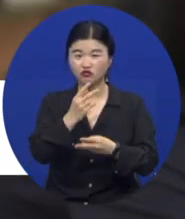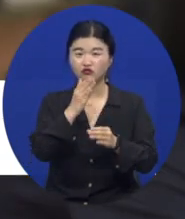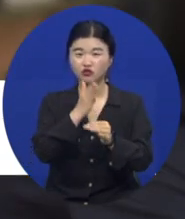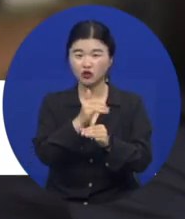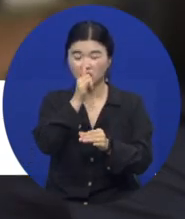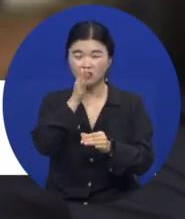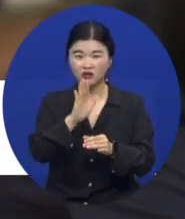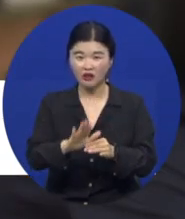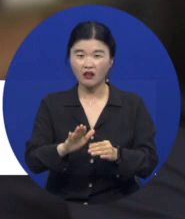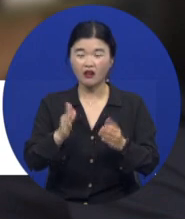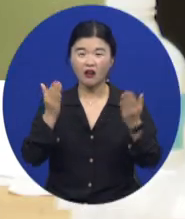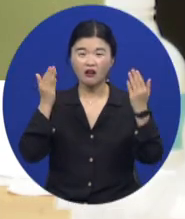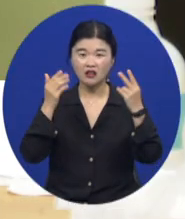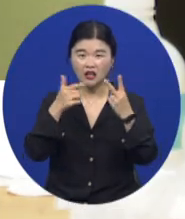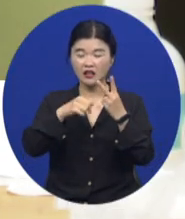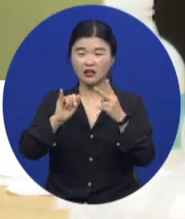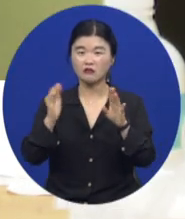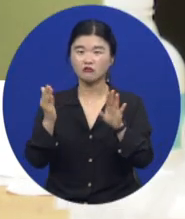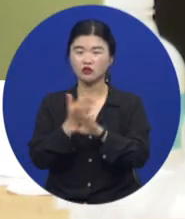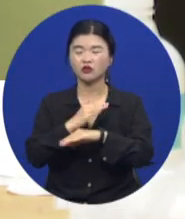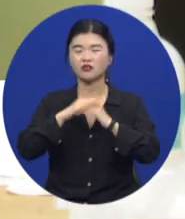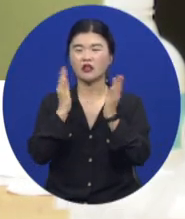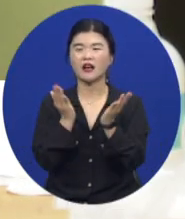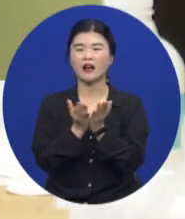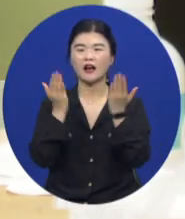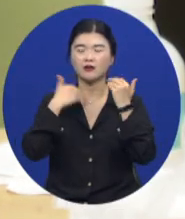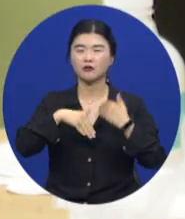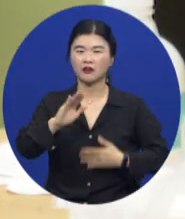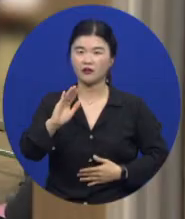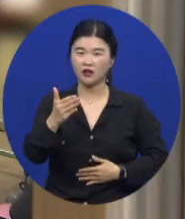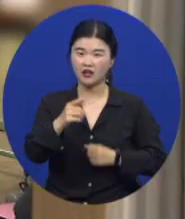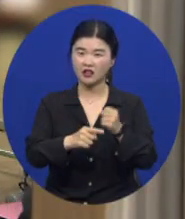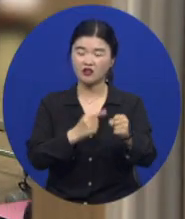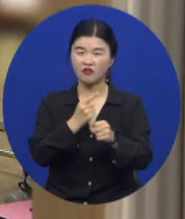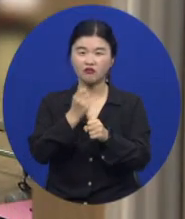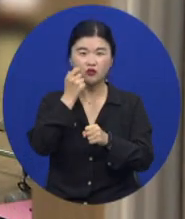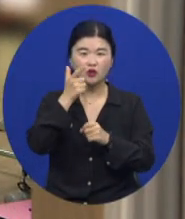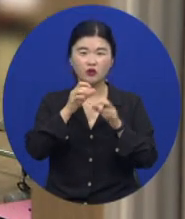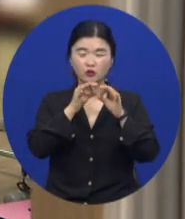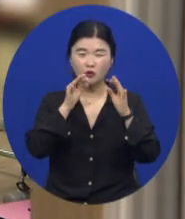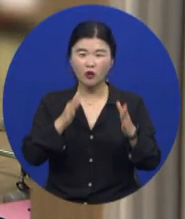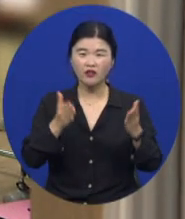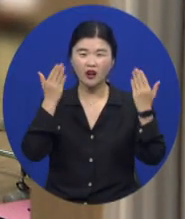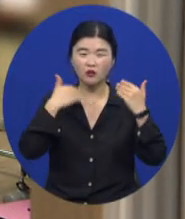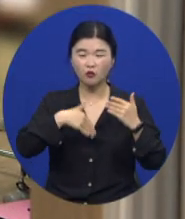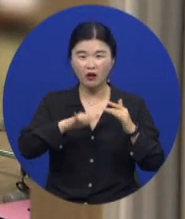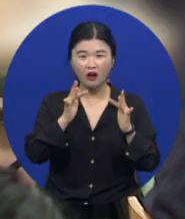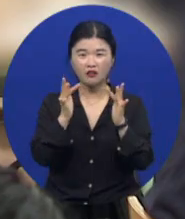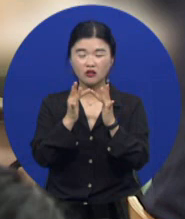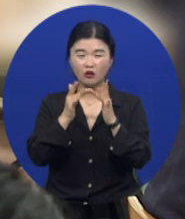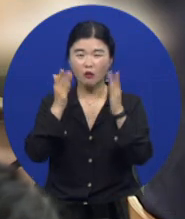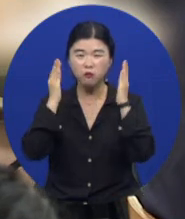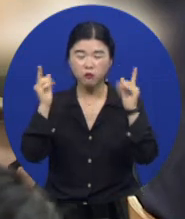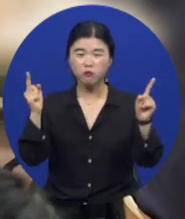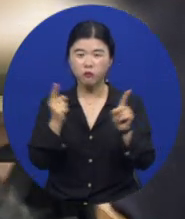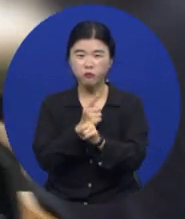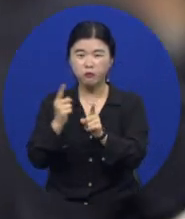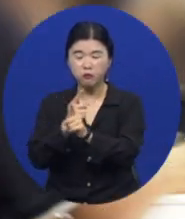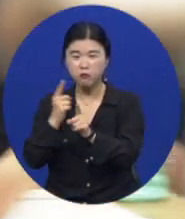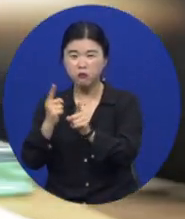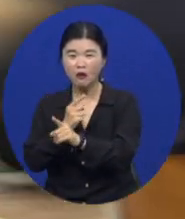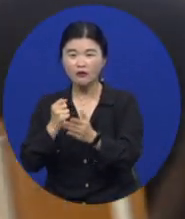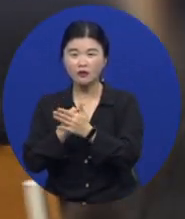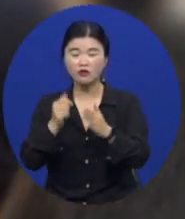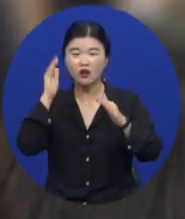오는 2학기부터는 전면 등교로 바뀝니다. 지난 1년 6개월 동안 등교와 원격 수업을 번갈아 하면서